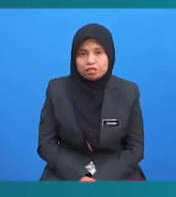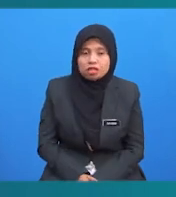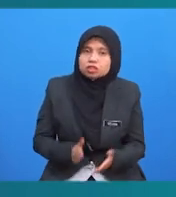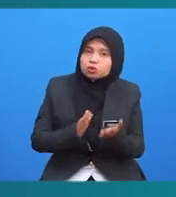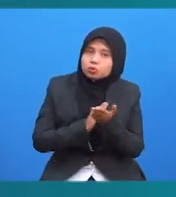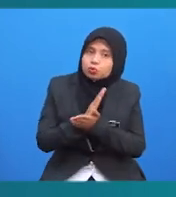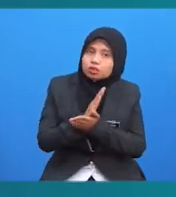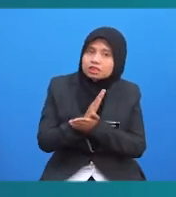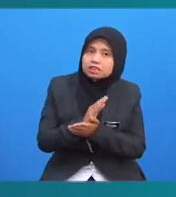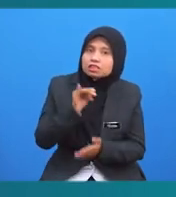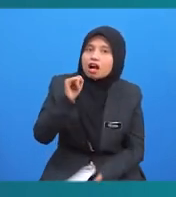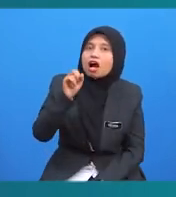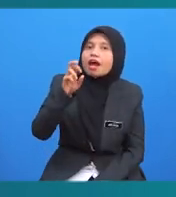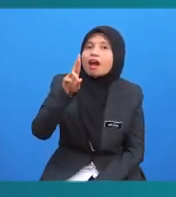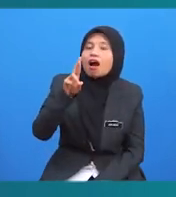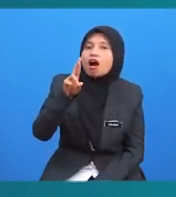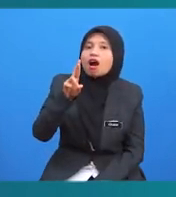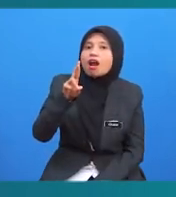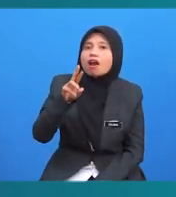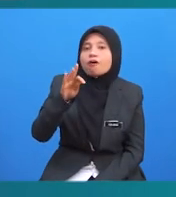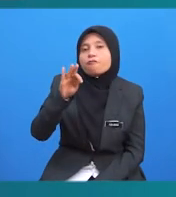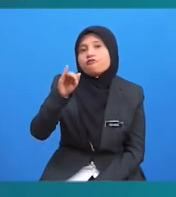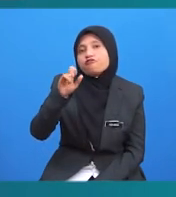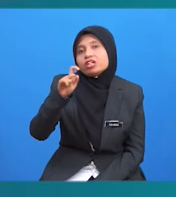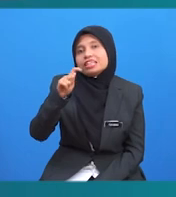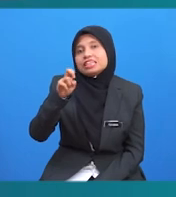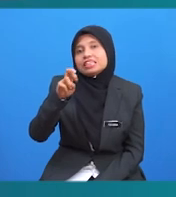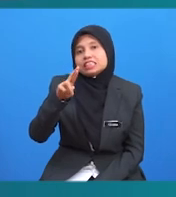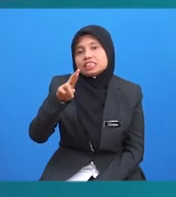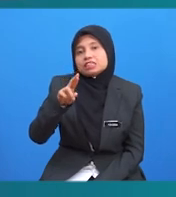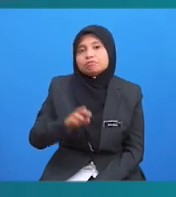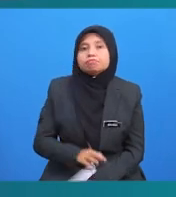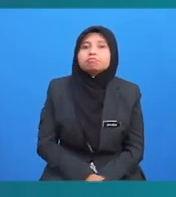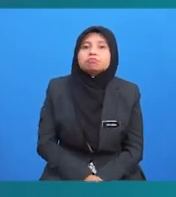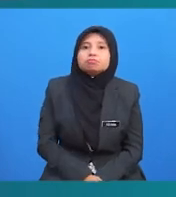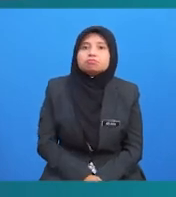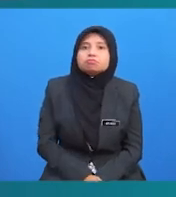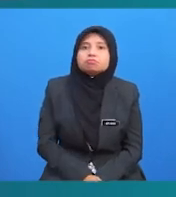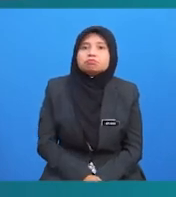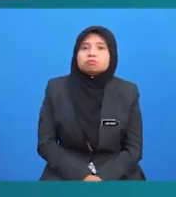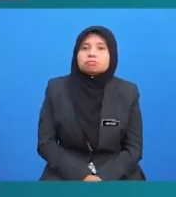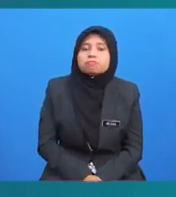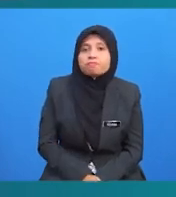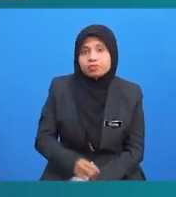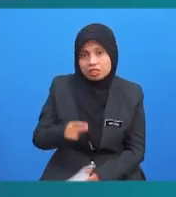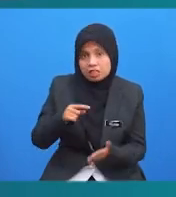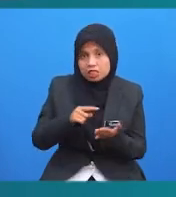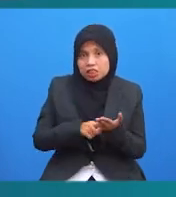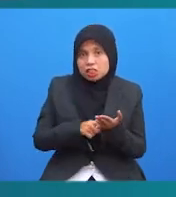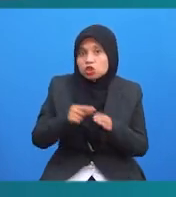Seterusnya adalah IR filter atau nama penuhnya adalah infrared filter. Filter